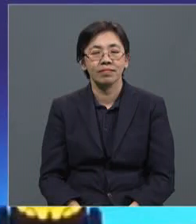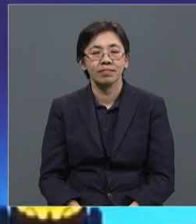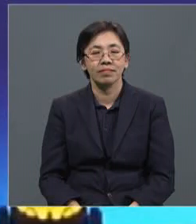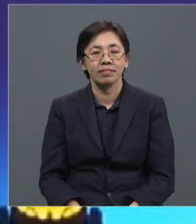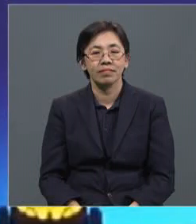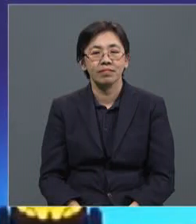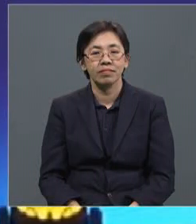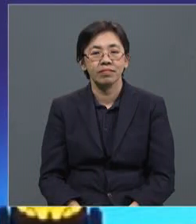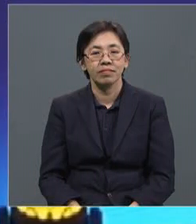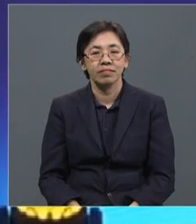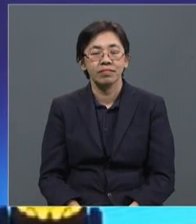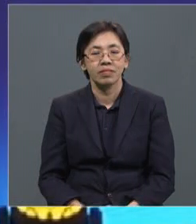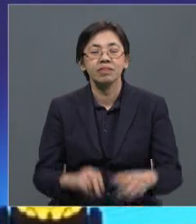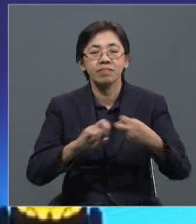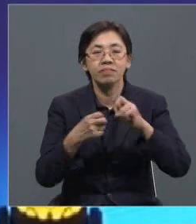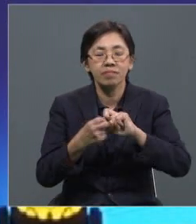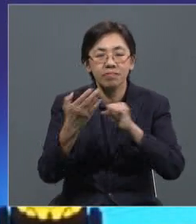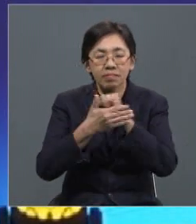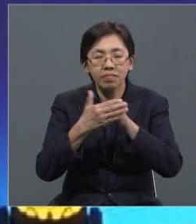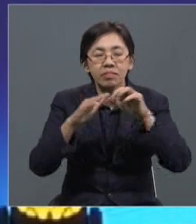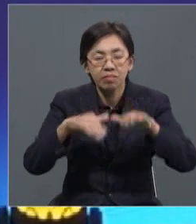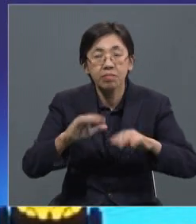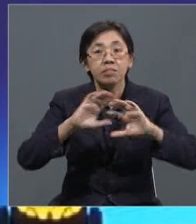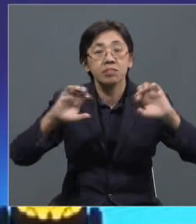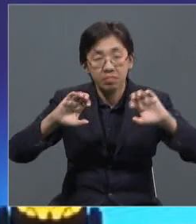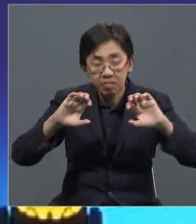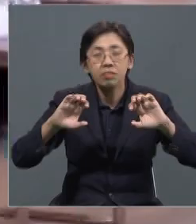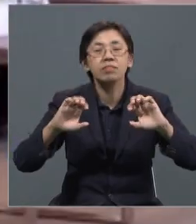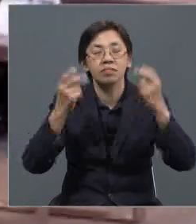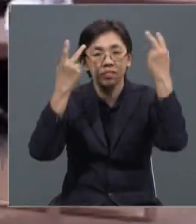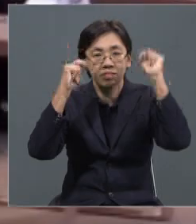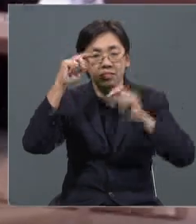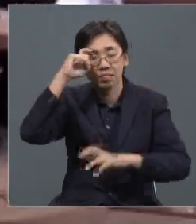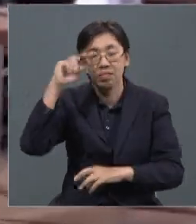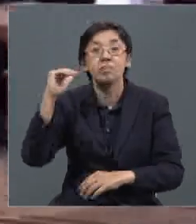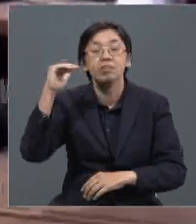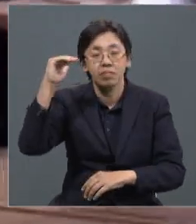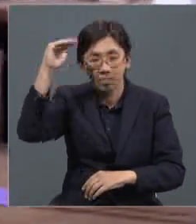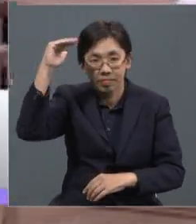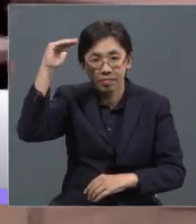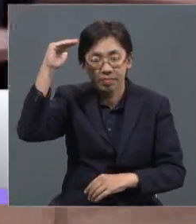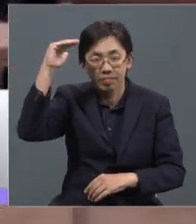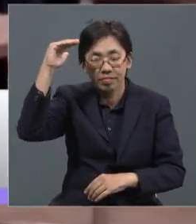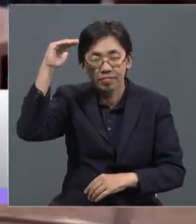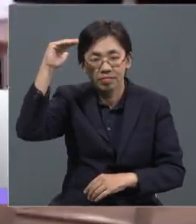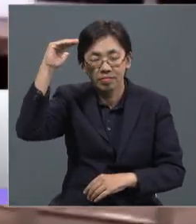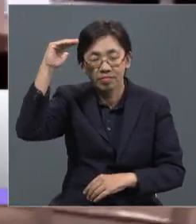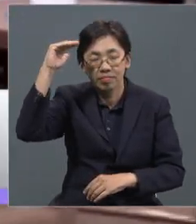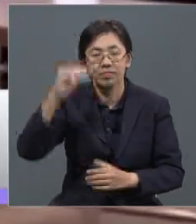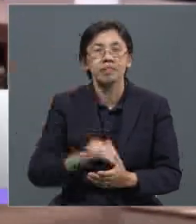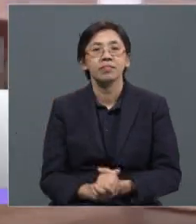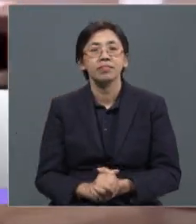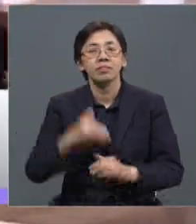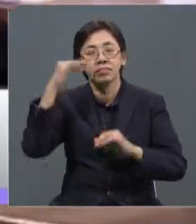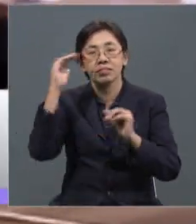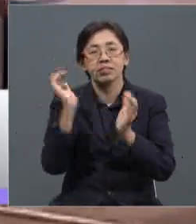ความรุนแรงลงตามเป้าหมาย รัฐบาลภายใต้การนำของนายเศรษฐาทวีสินนายกรัฐมนตรีและพันตำรวจเอก